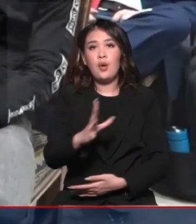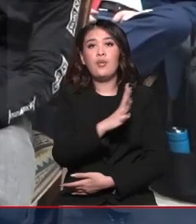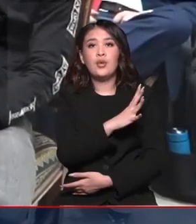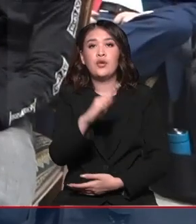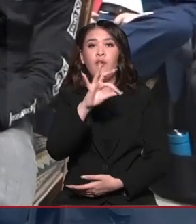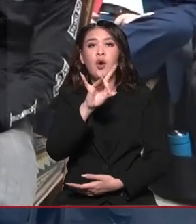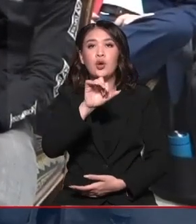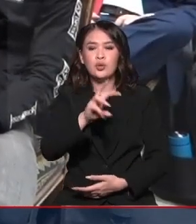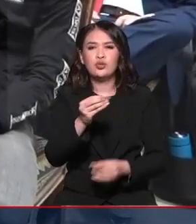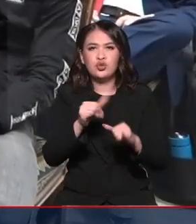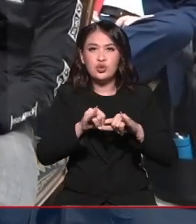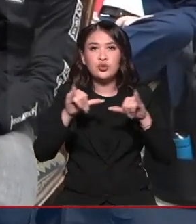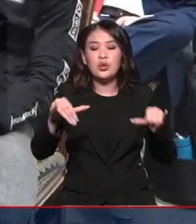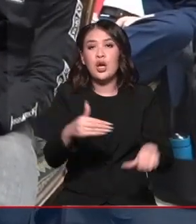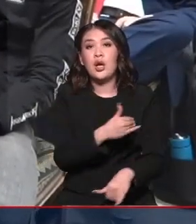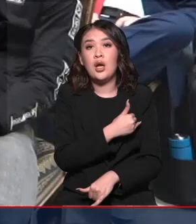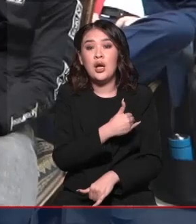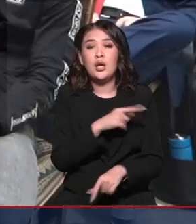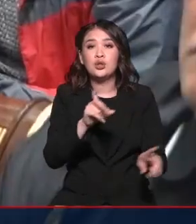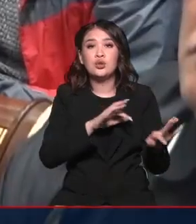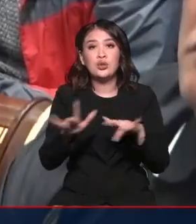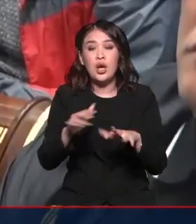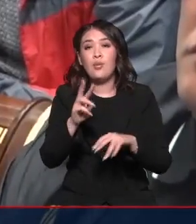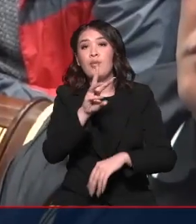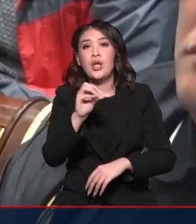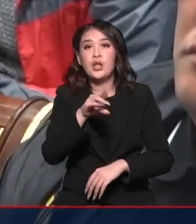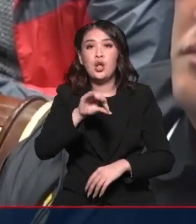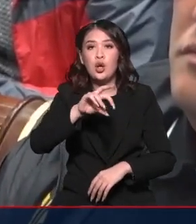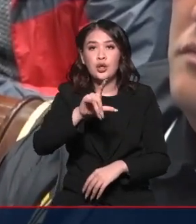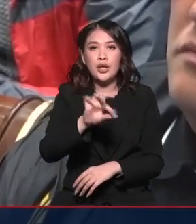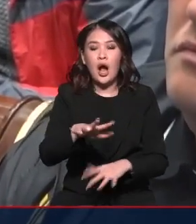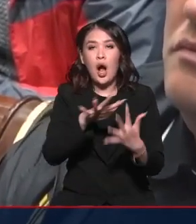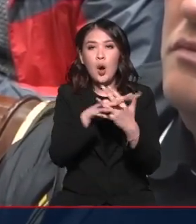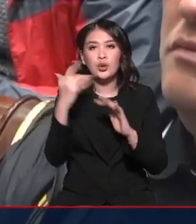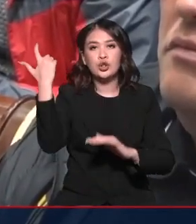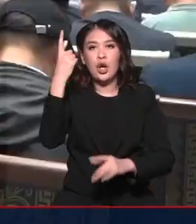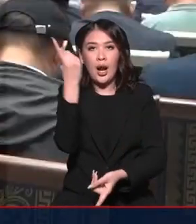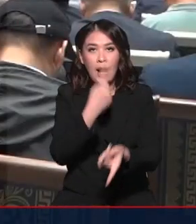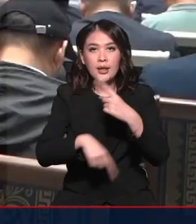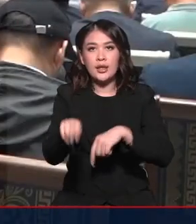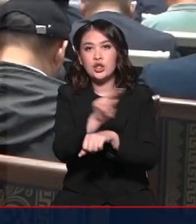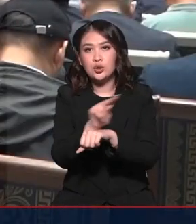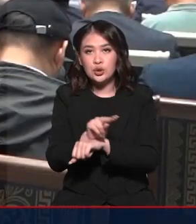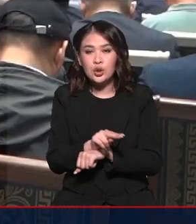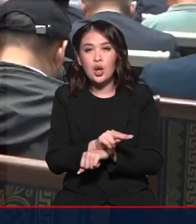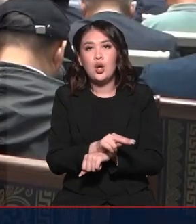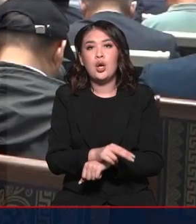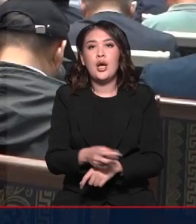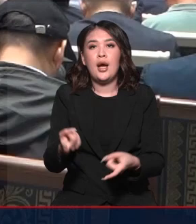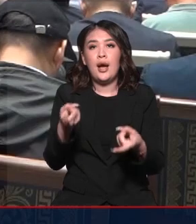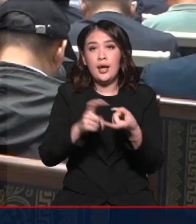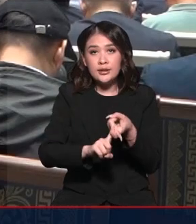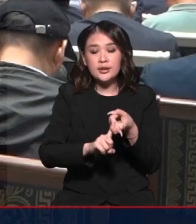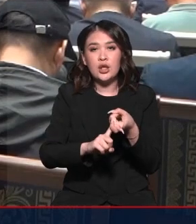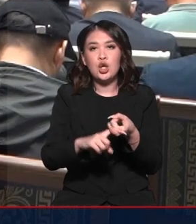табысты еселемек. Себебі шара барысында металлургия ауыл шаруашылық өнімдерін қайта өңдеу және инфрақұрылым құрылысына қатысты